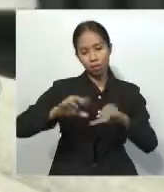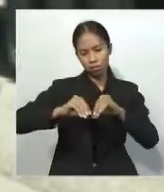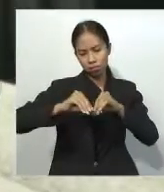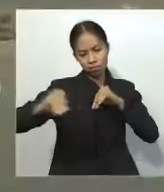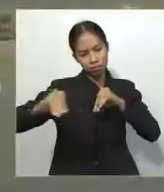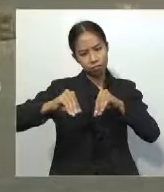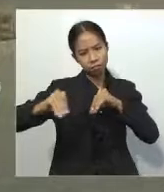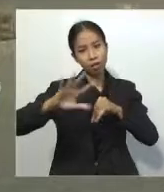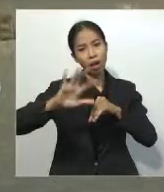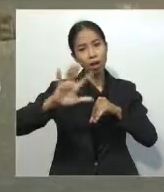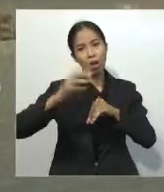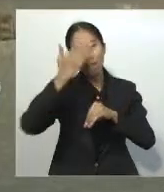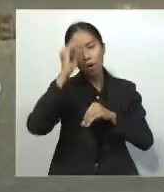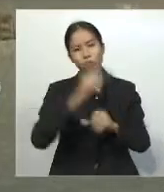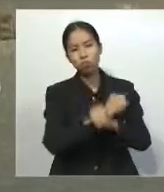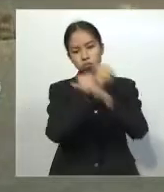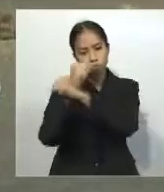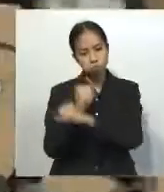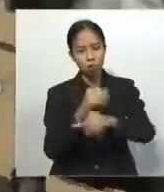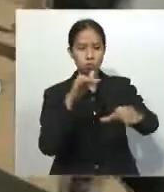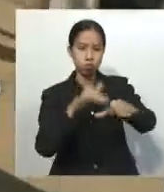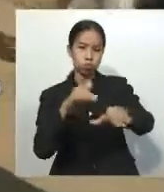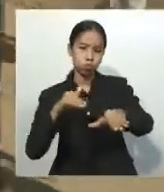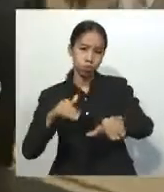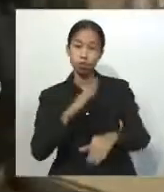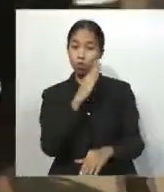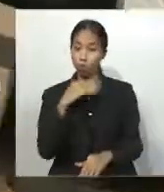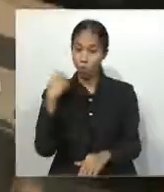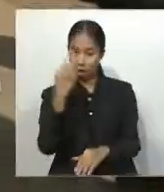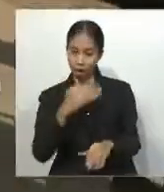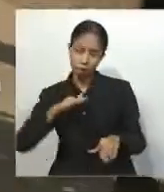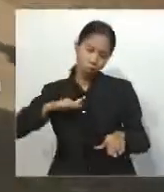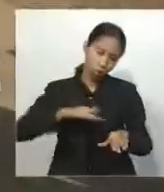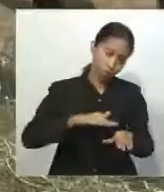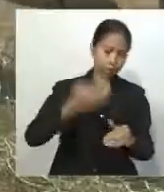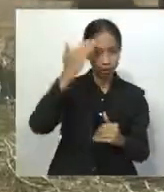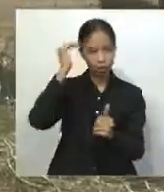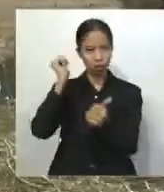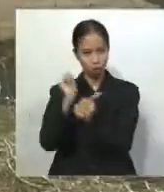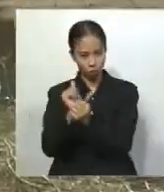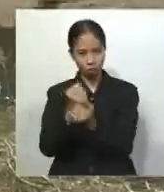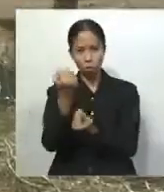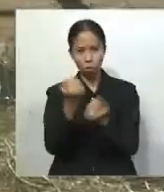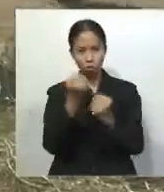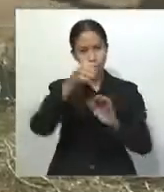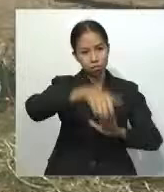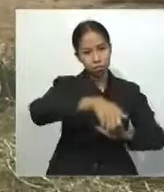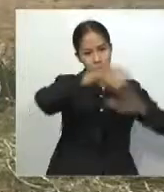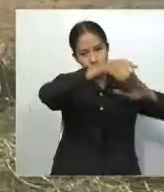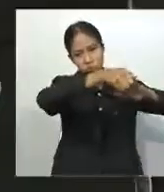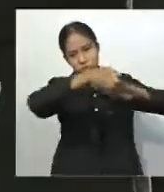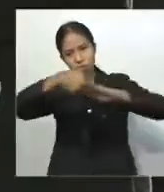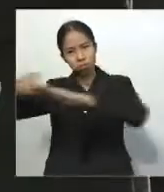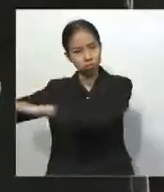ตรเนื่องจากจะทำให้การจราจรติดขัดแต่หากฝ่าฝืนนะคะก็มีตำรวจจราจรใช้รถยกนำรถออกจากพื้นที่